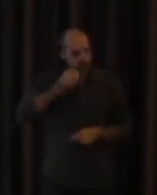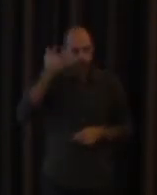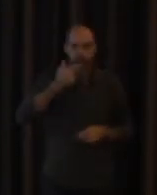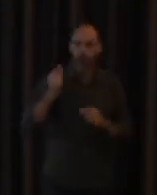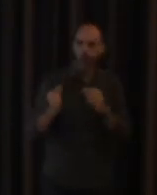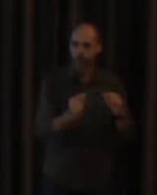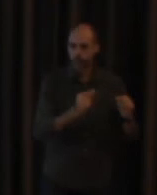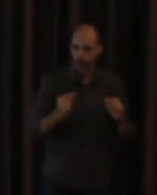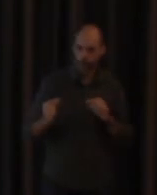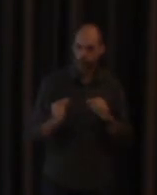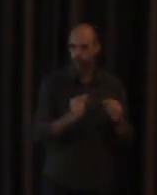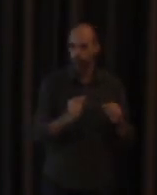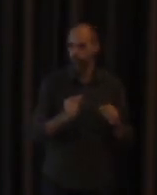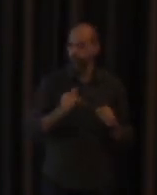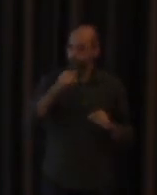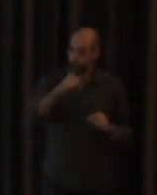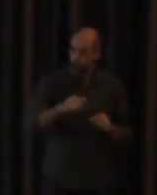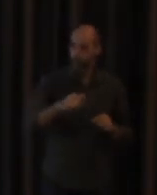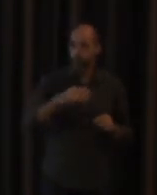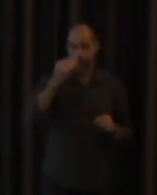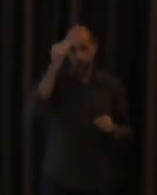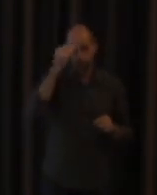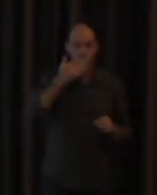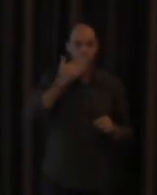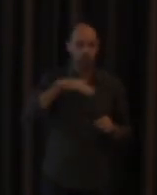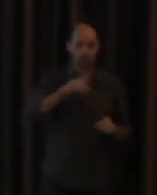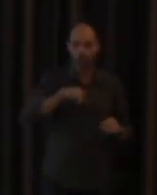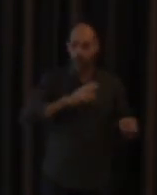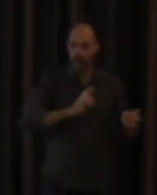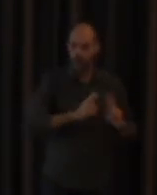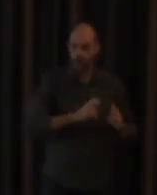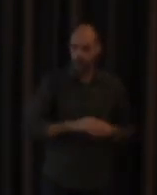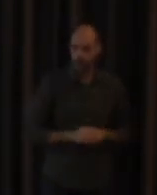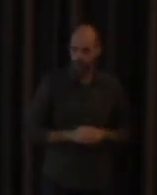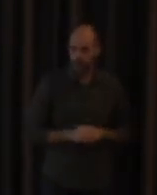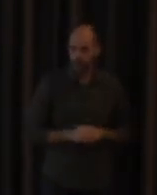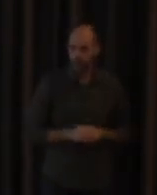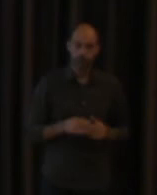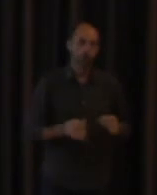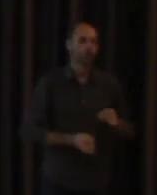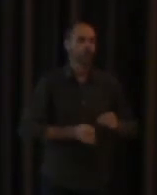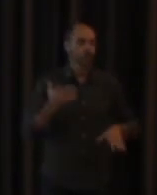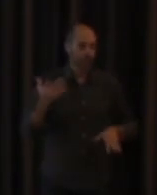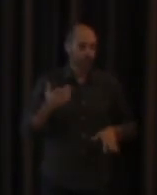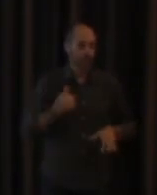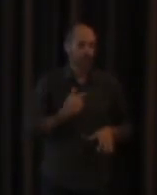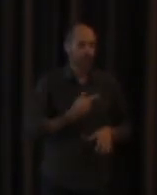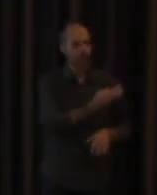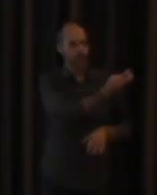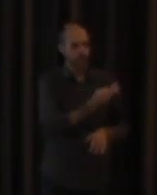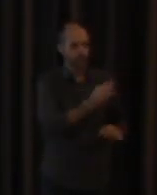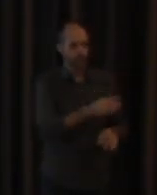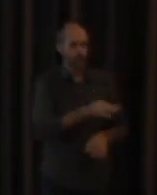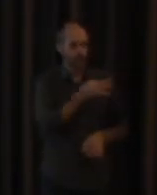discussió i avui podríem dir de diàleg. Per això és una sort poder comptar amb algú com la Gemma Rigau per impartir